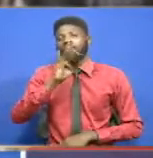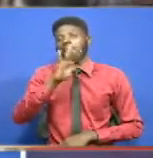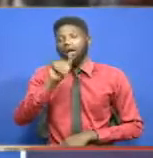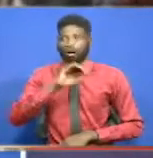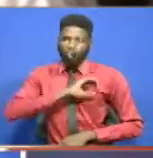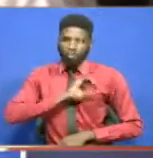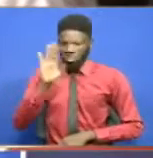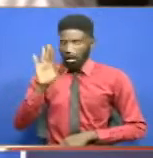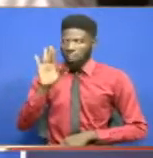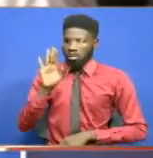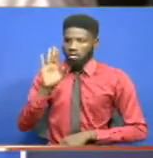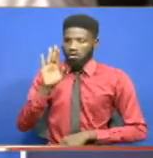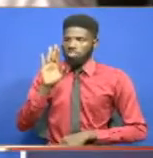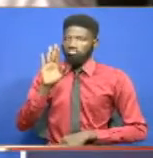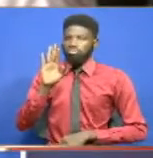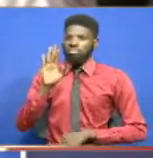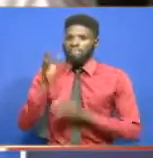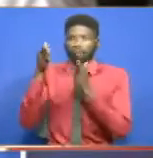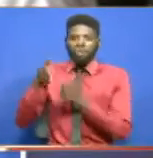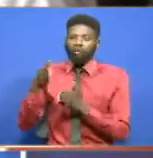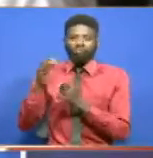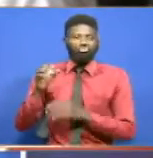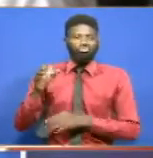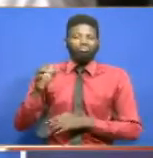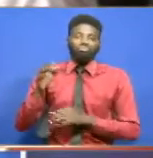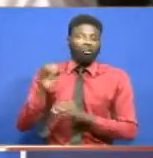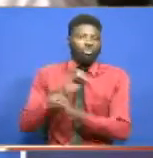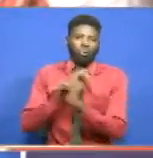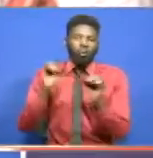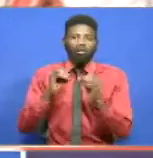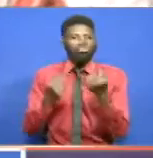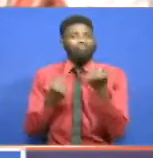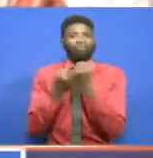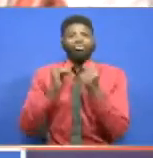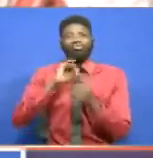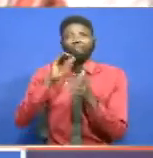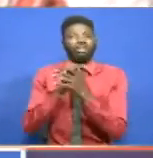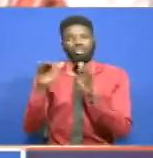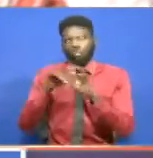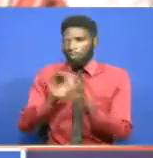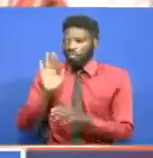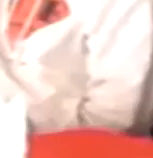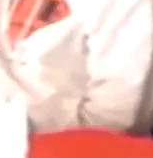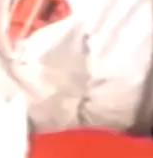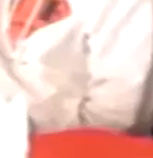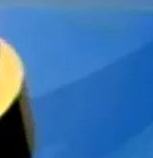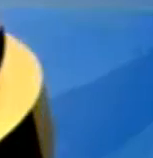chama cha Jubilee. Nikiripotia Darubini Wikendi, naitwa Gladys Mongai.